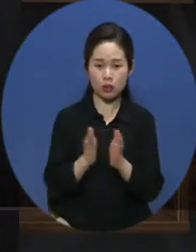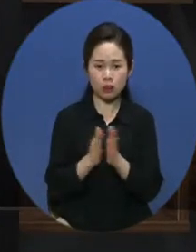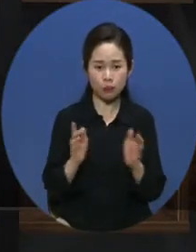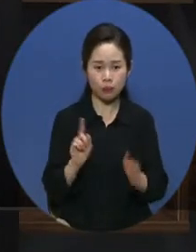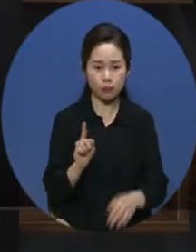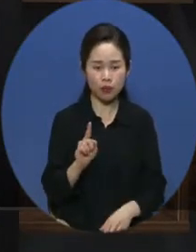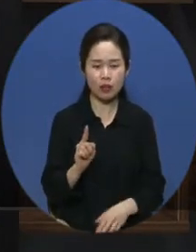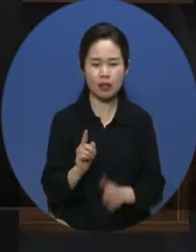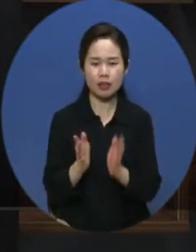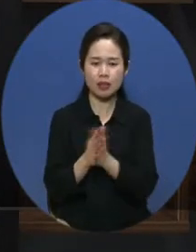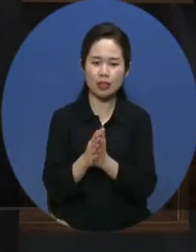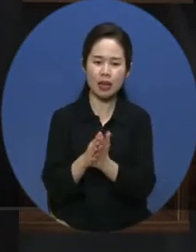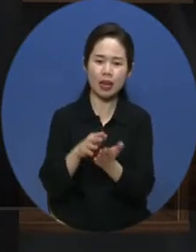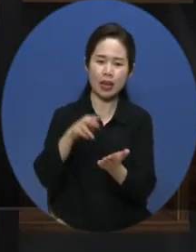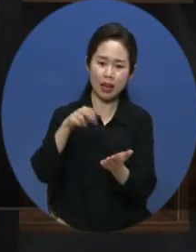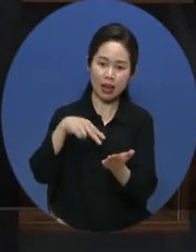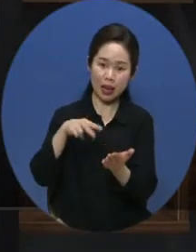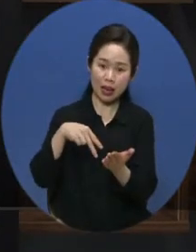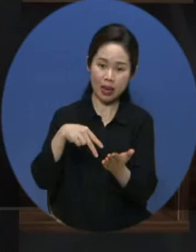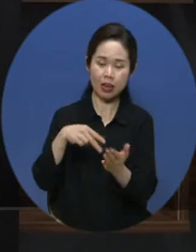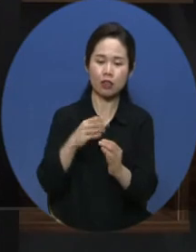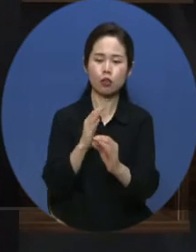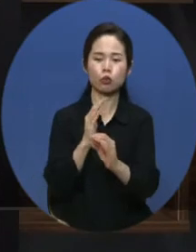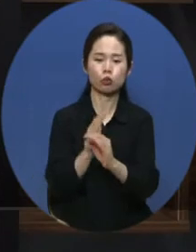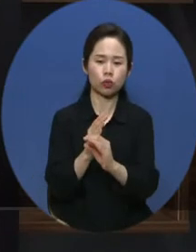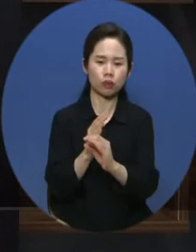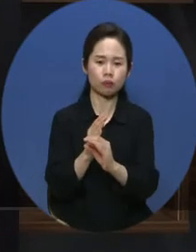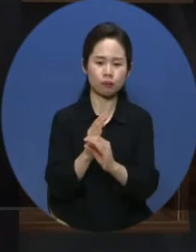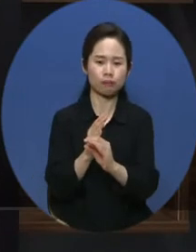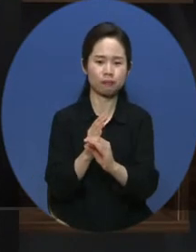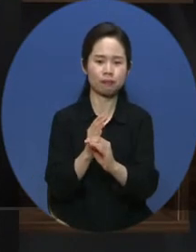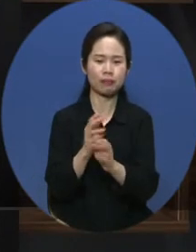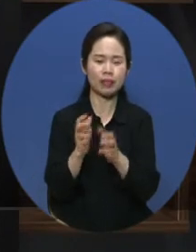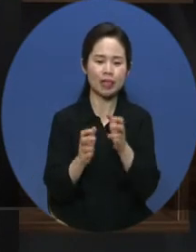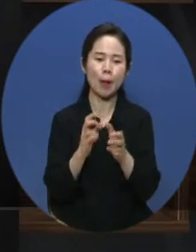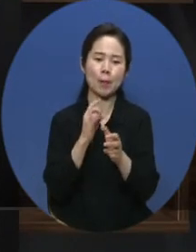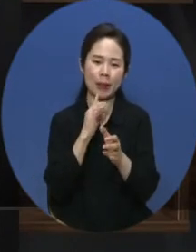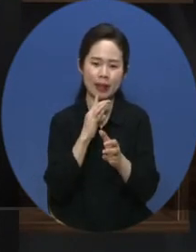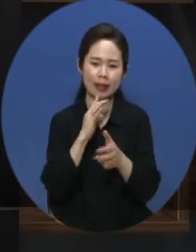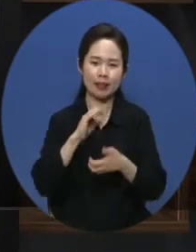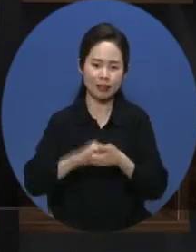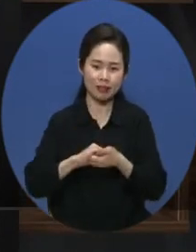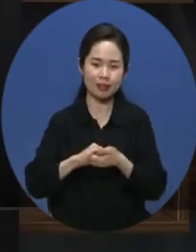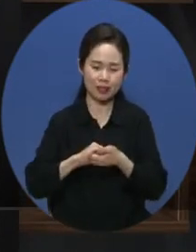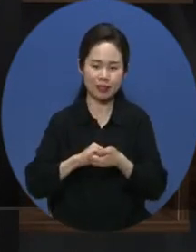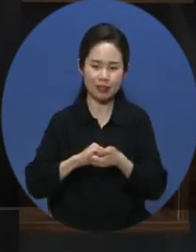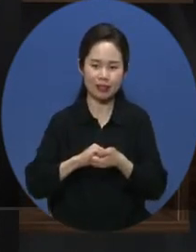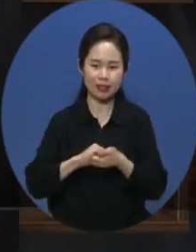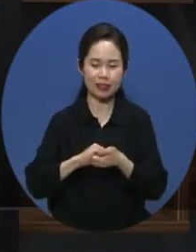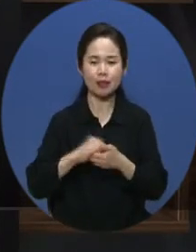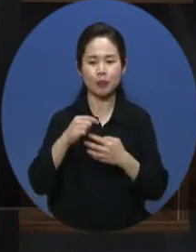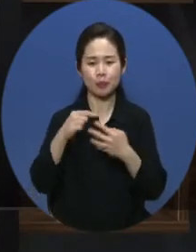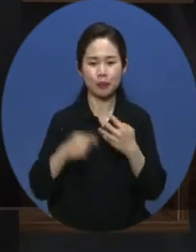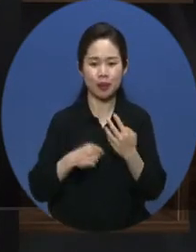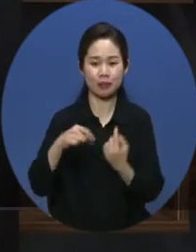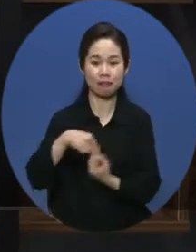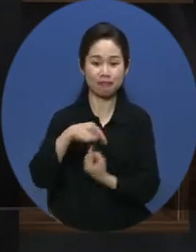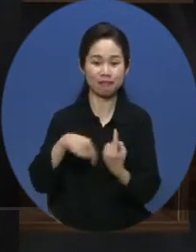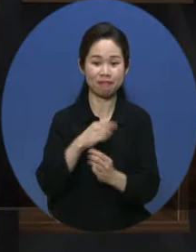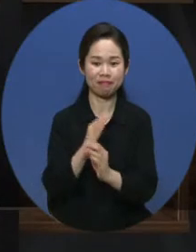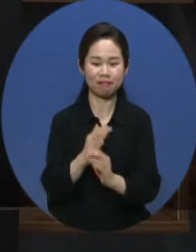딱 독서를 중심으로 한 사업으로 국한시켜서 지금 현재 진행을 해오고